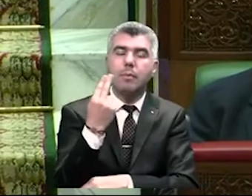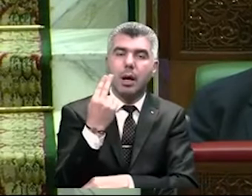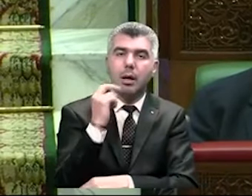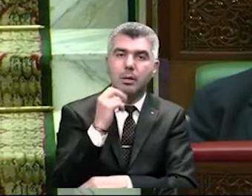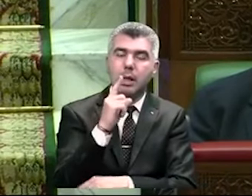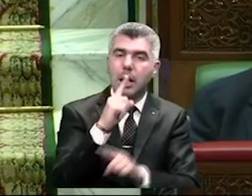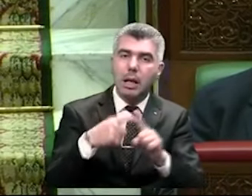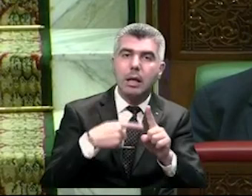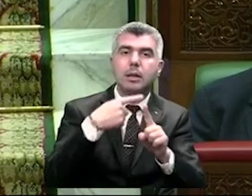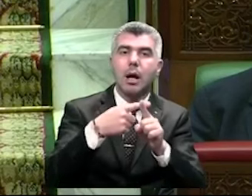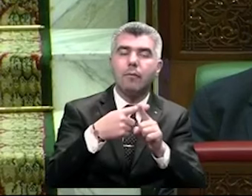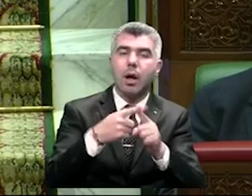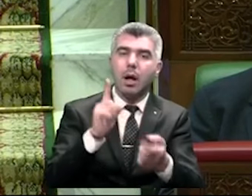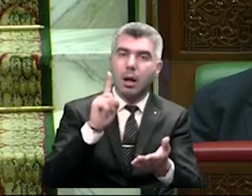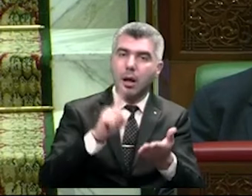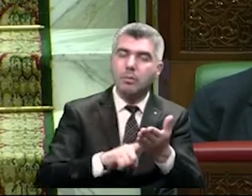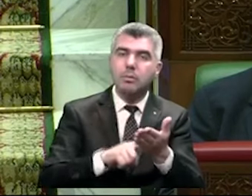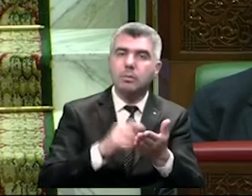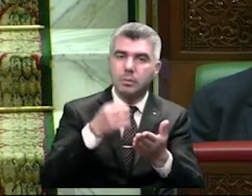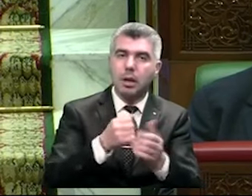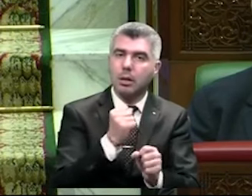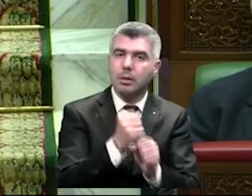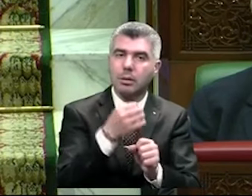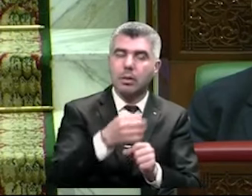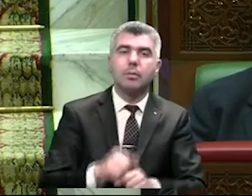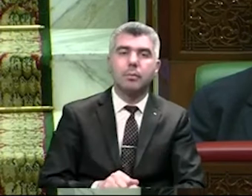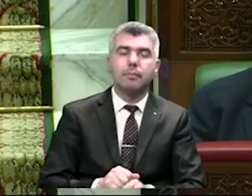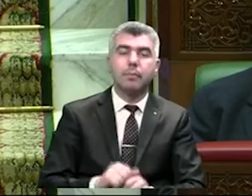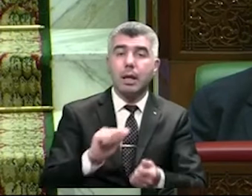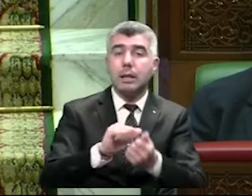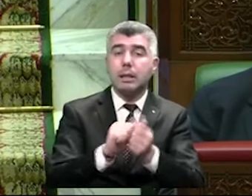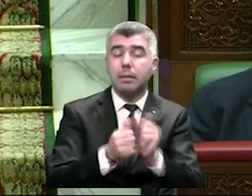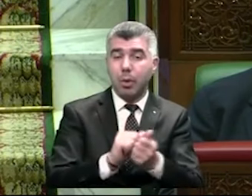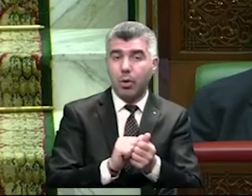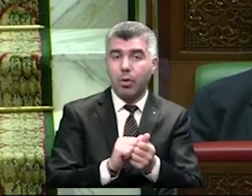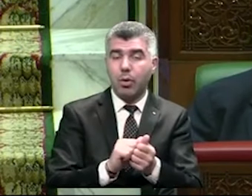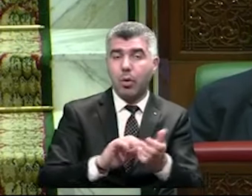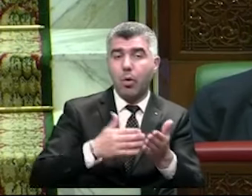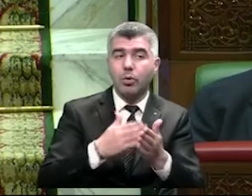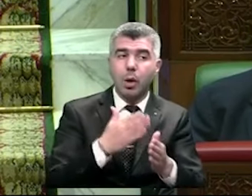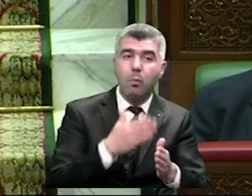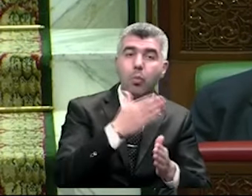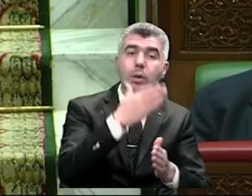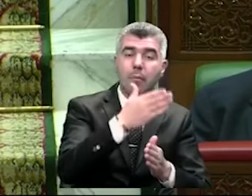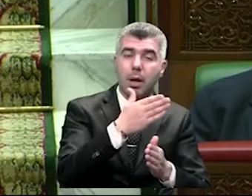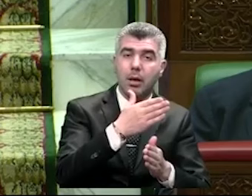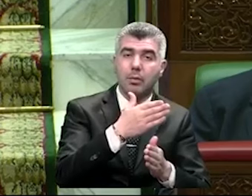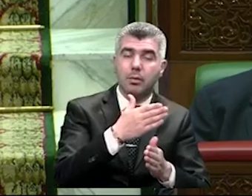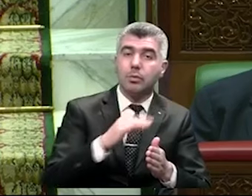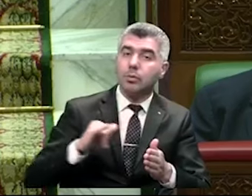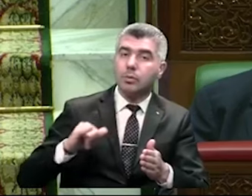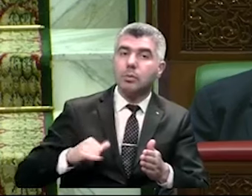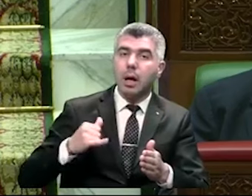الى السعي والتاكيد على جوده العمل الرياضه دور فعال في تكوين جيل صالح